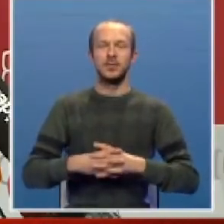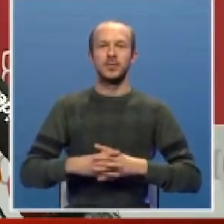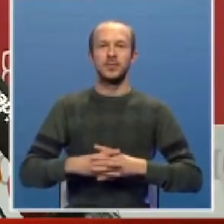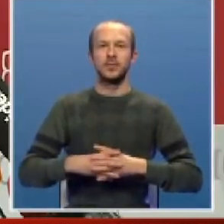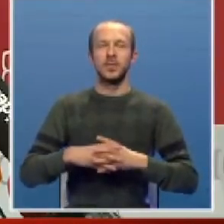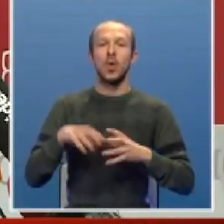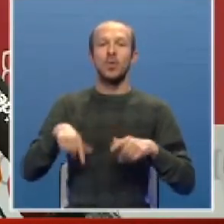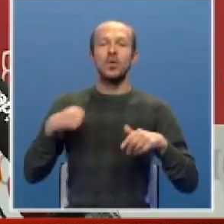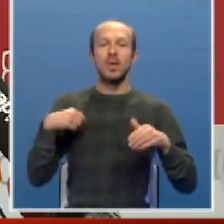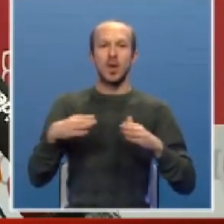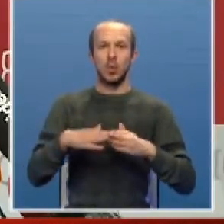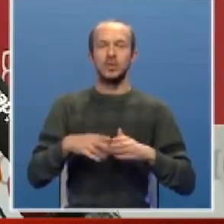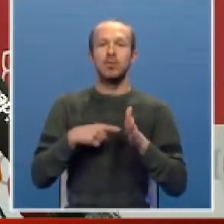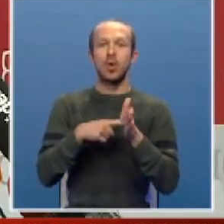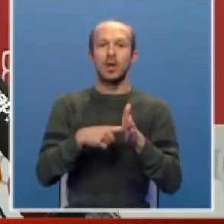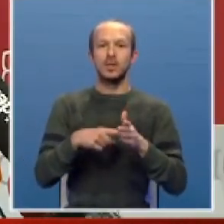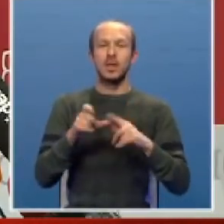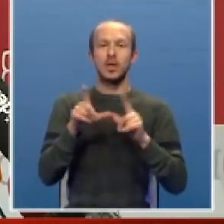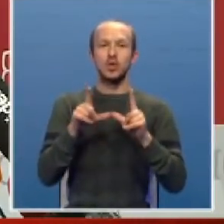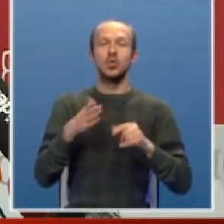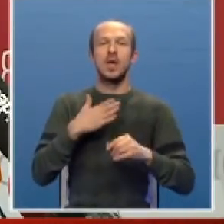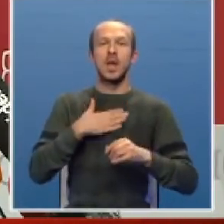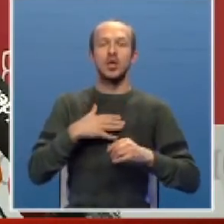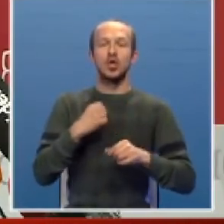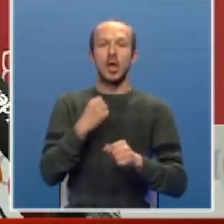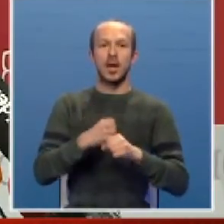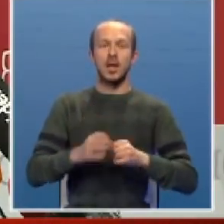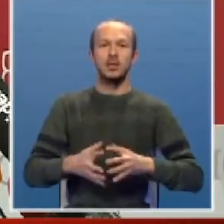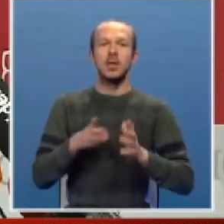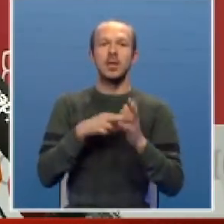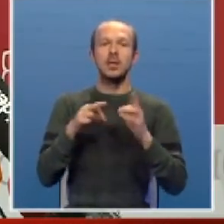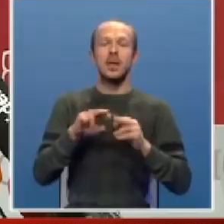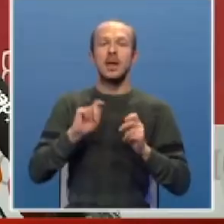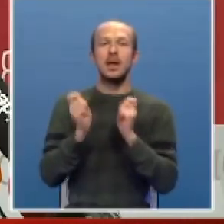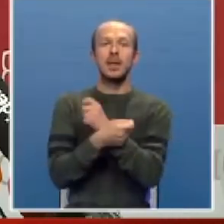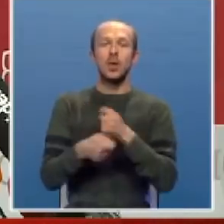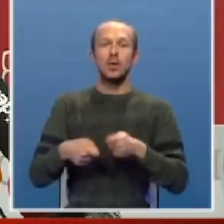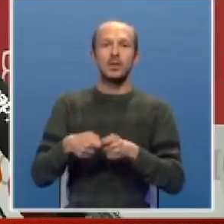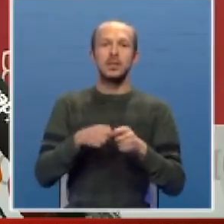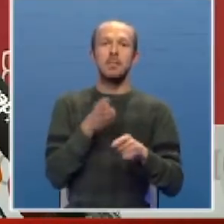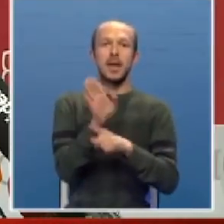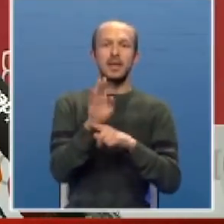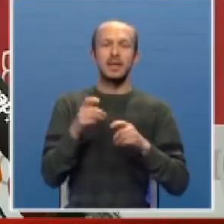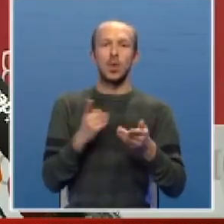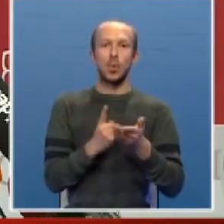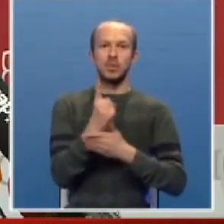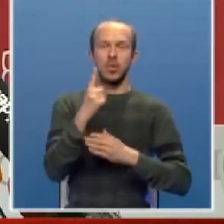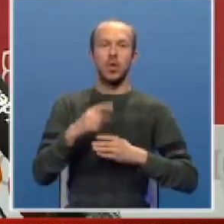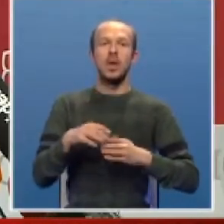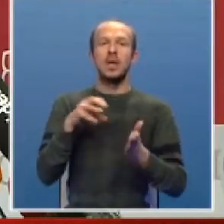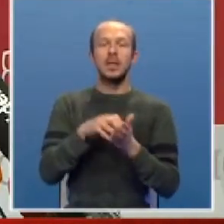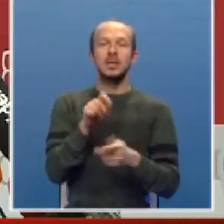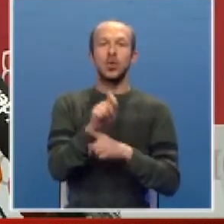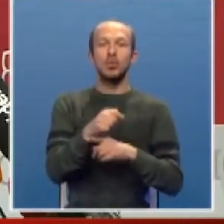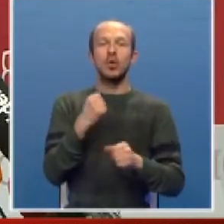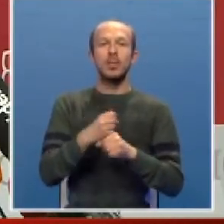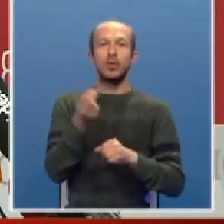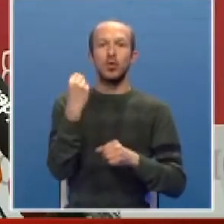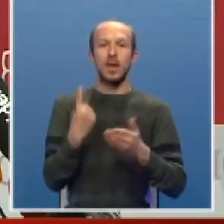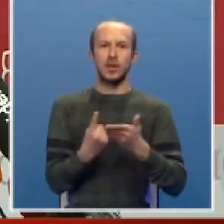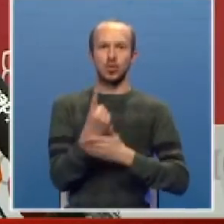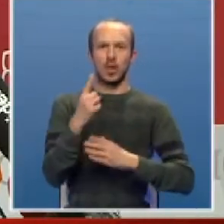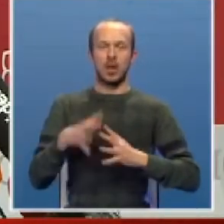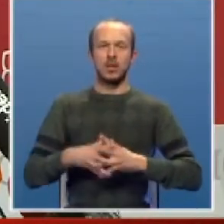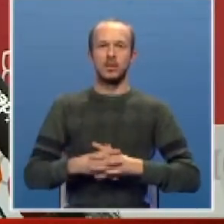mjesnih zajednica ovdje u Banja Luci pokazali su da je naš rad na reorganizaciji partije uspio, da je gradski odbor napravio dobar